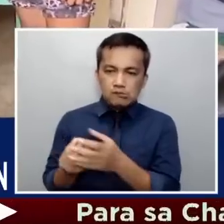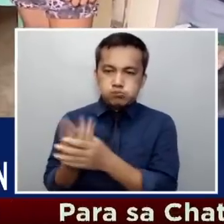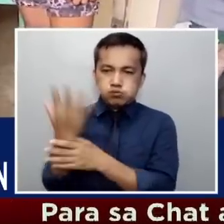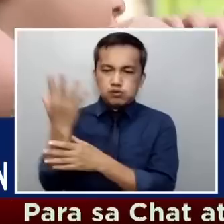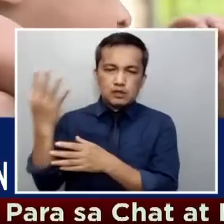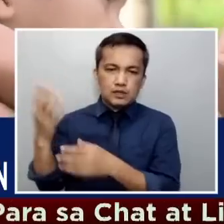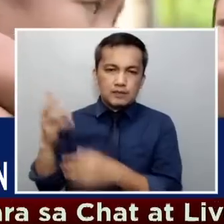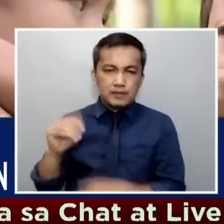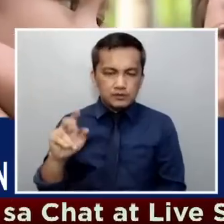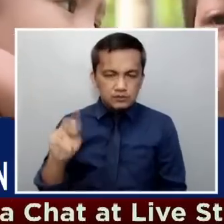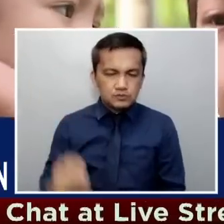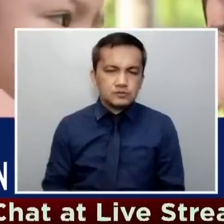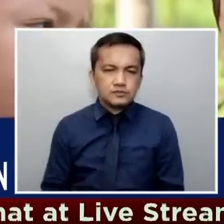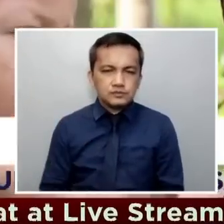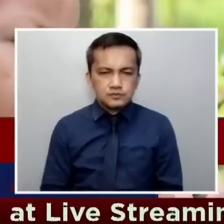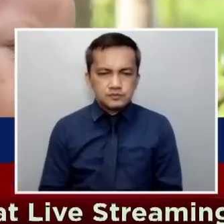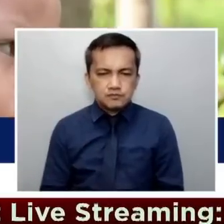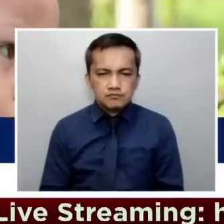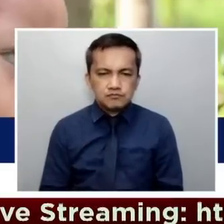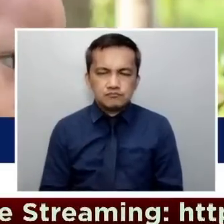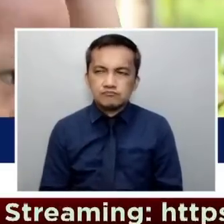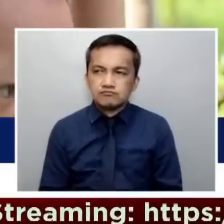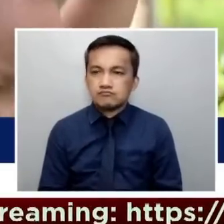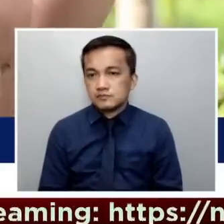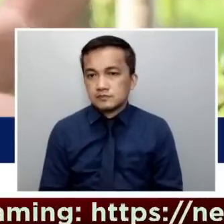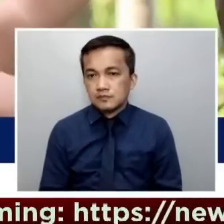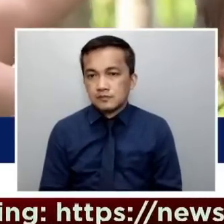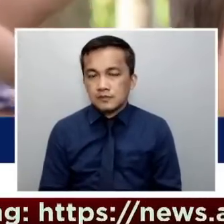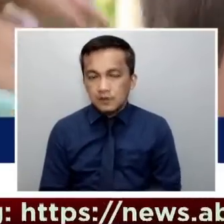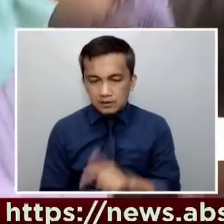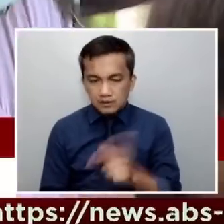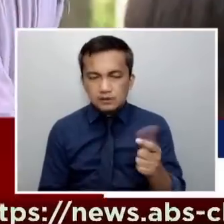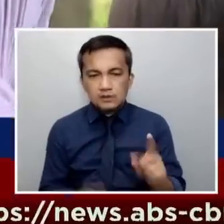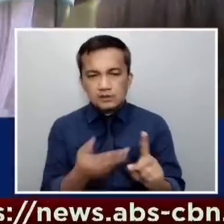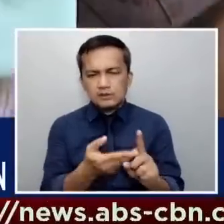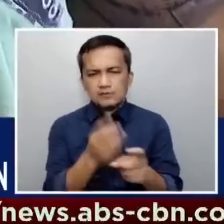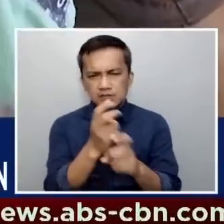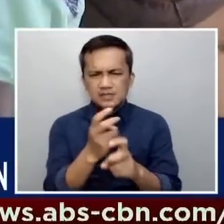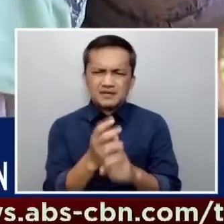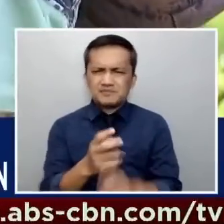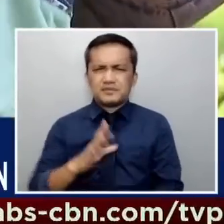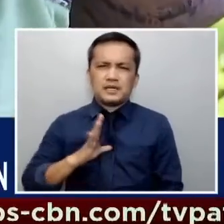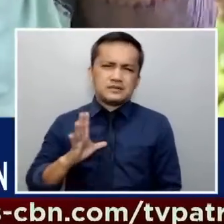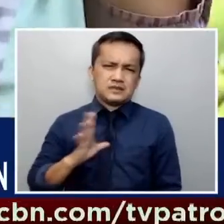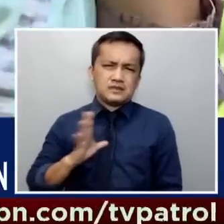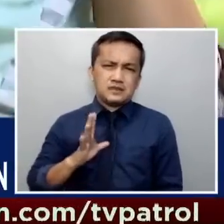Mayon. Mahirap, pero okay lang kasi